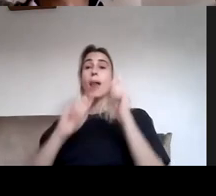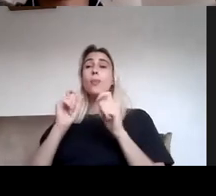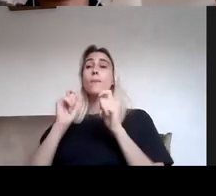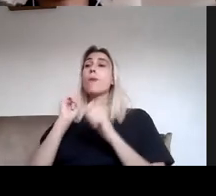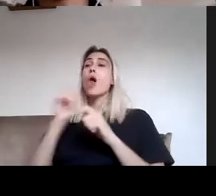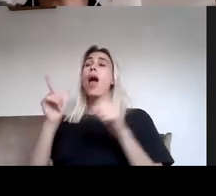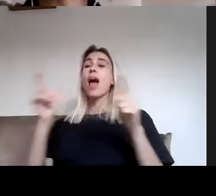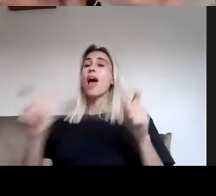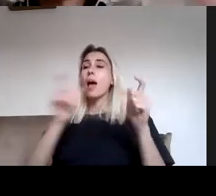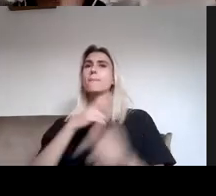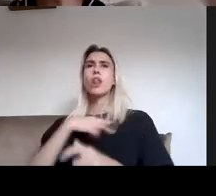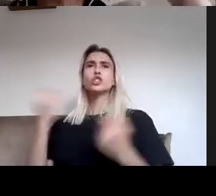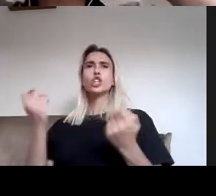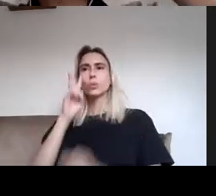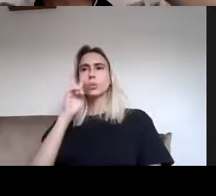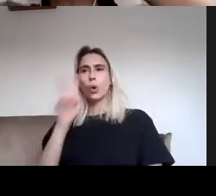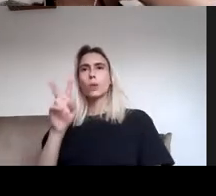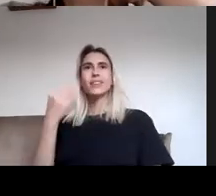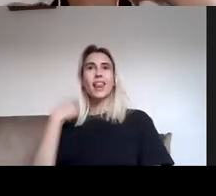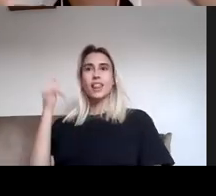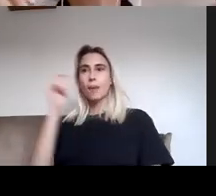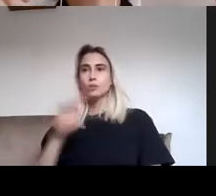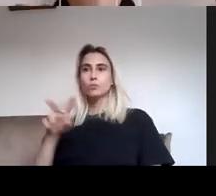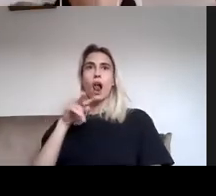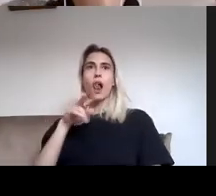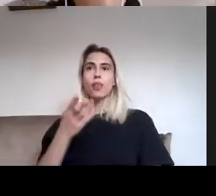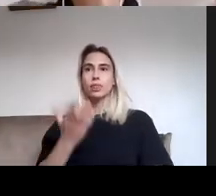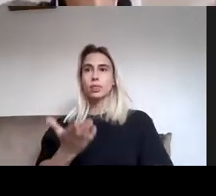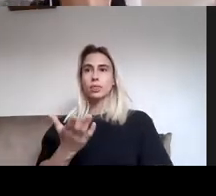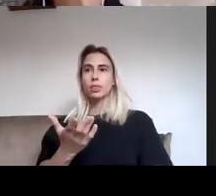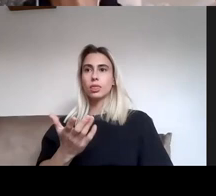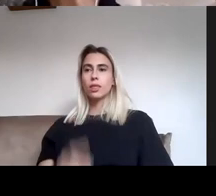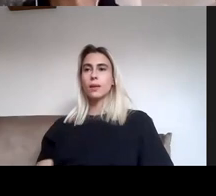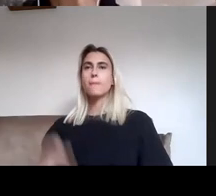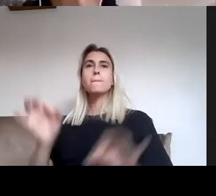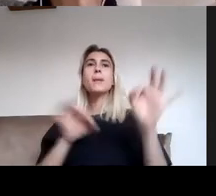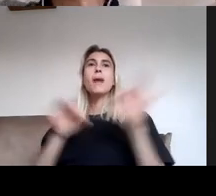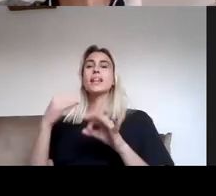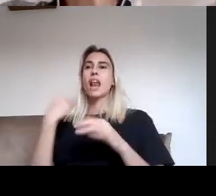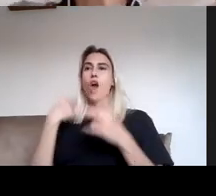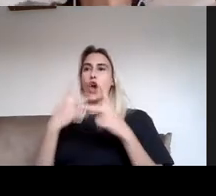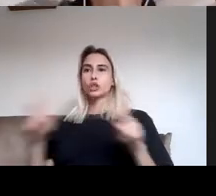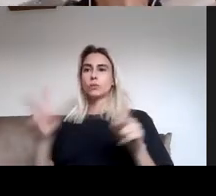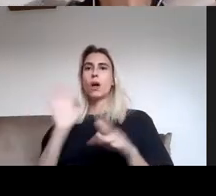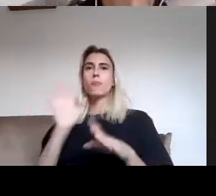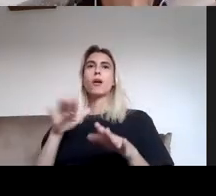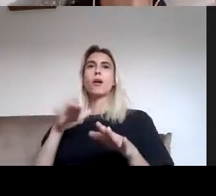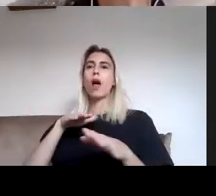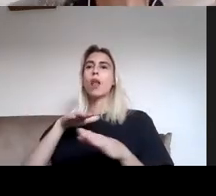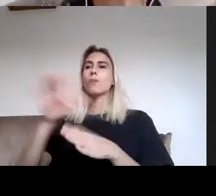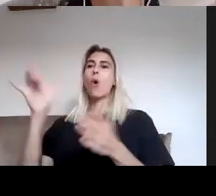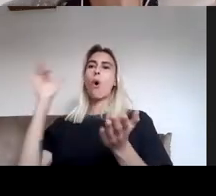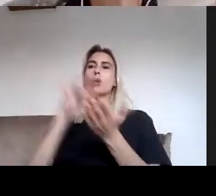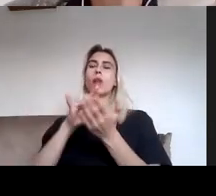belediye çalışmalarını görüyoruz. Yeni yapılmış, yeni bir alan, mimari yeni açılmış fakat kaldırımın ortasında bir ağaçla